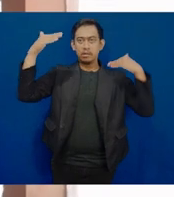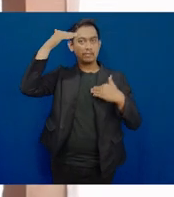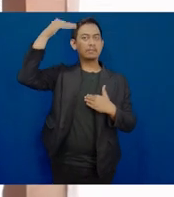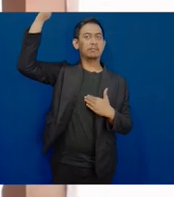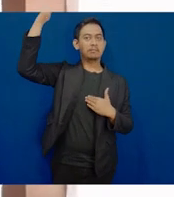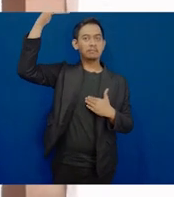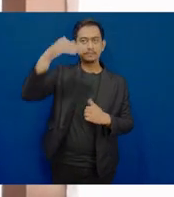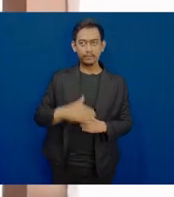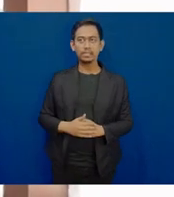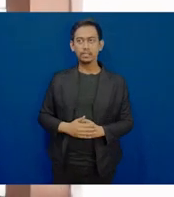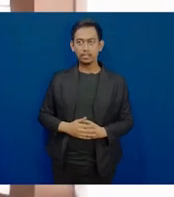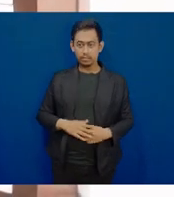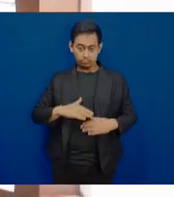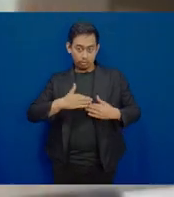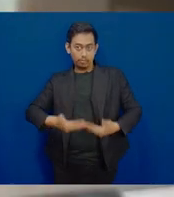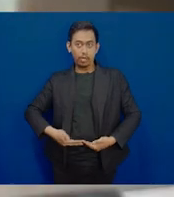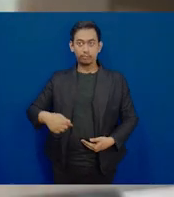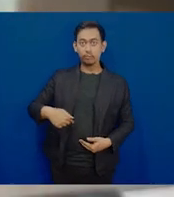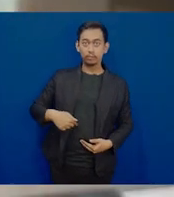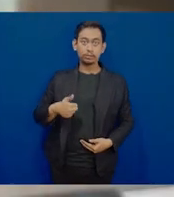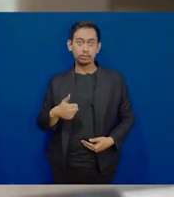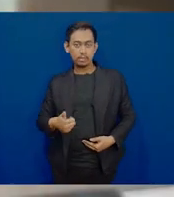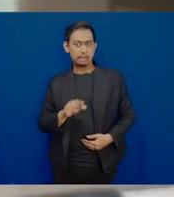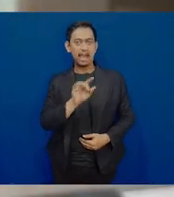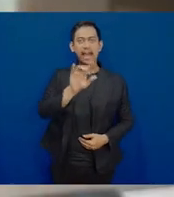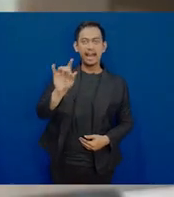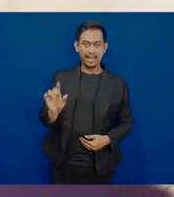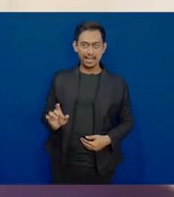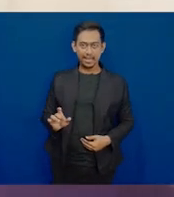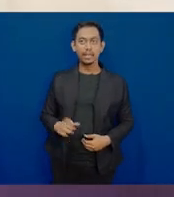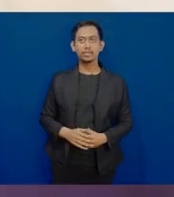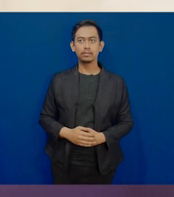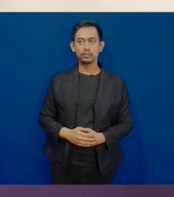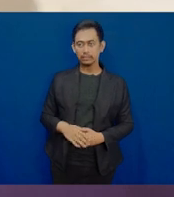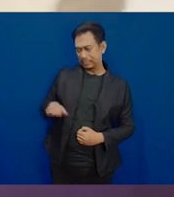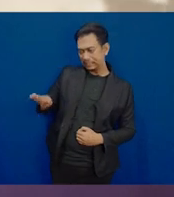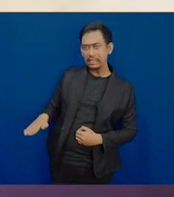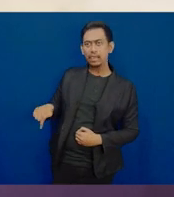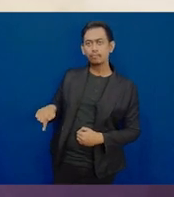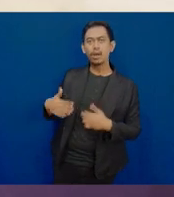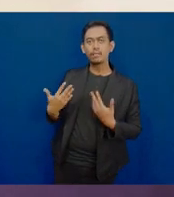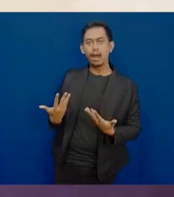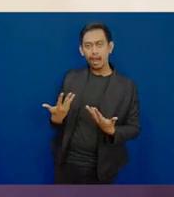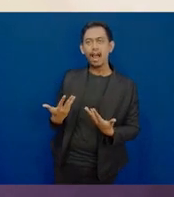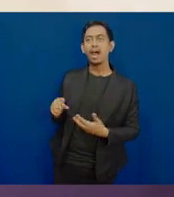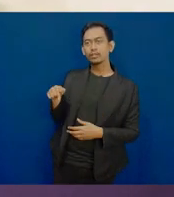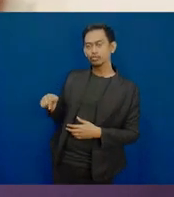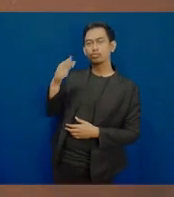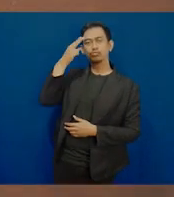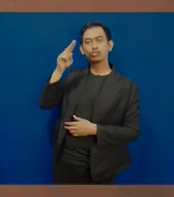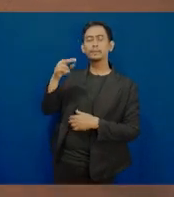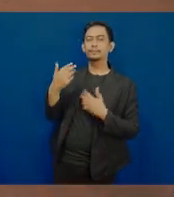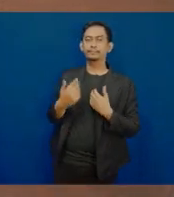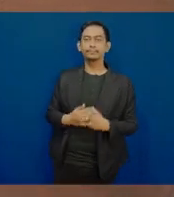berat badan yang benar, lingkar perut yang benar, terus bagaimana cara mengukur tensi, terus gula